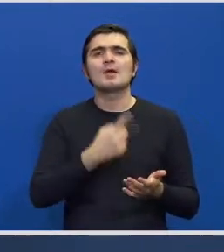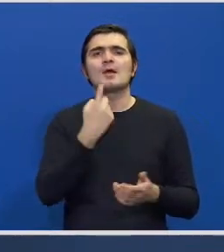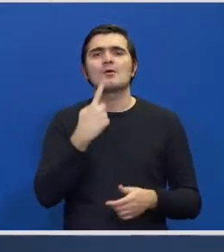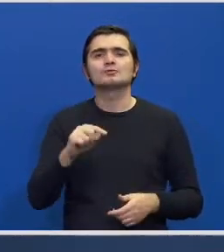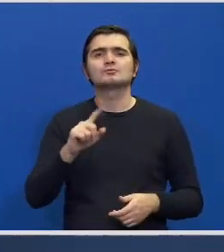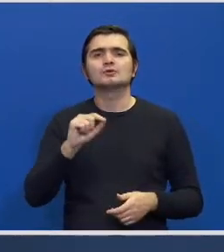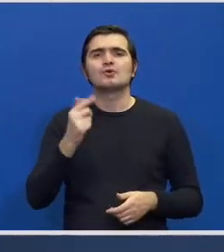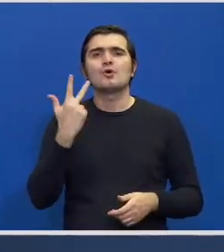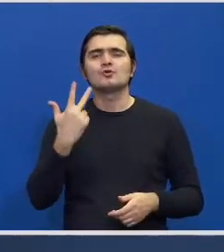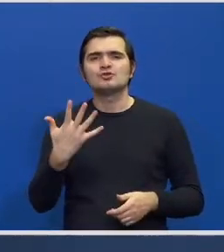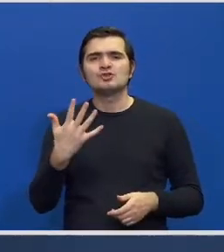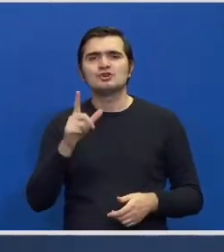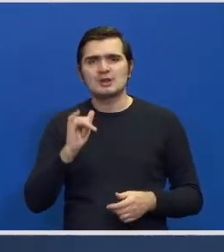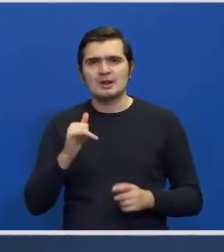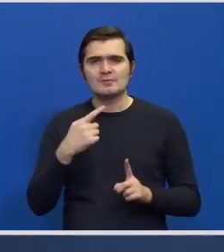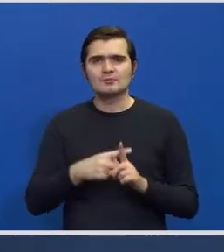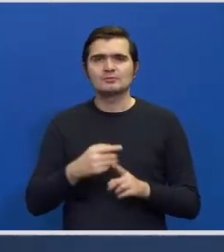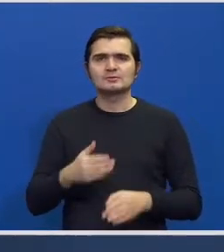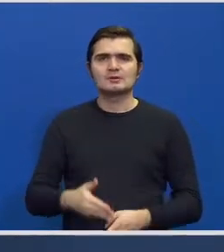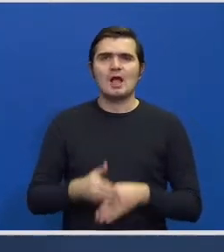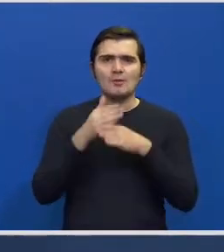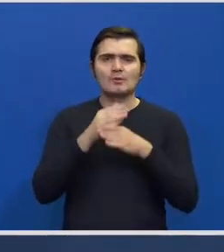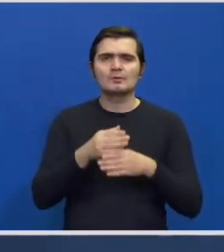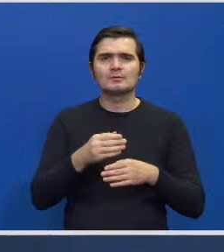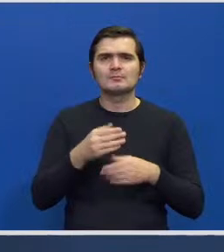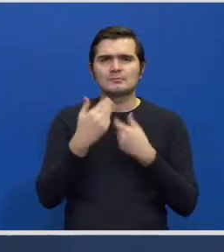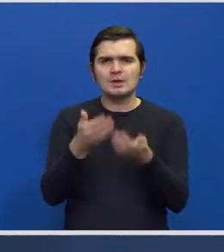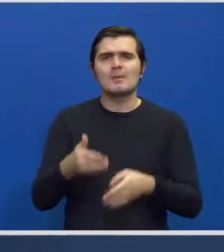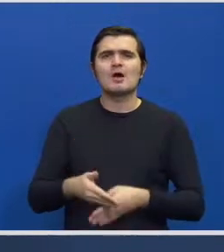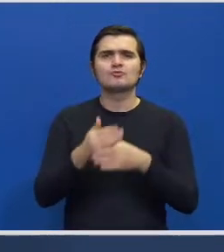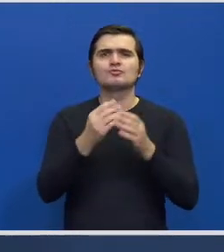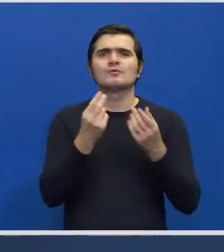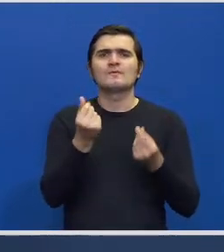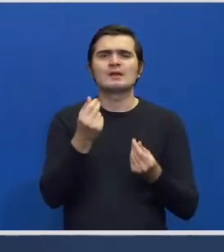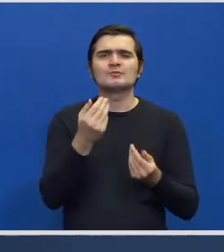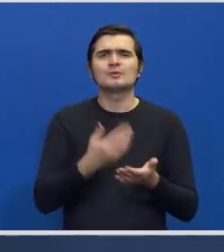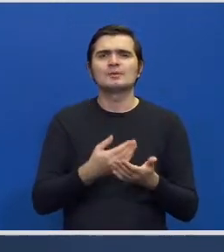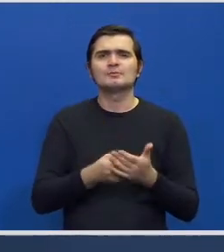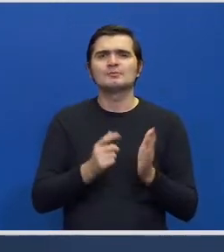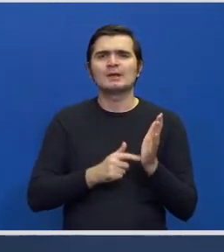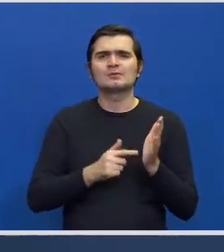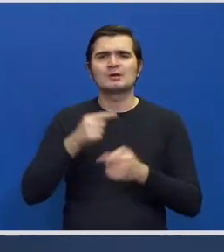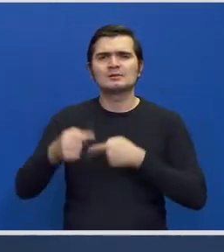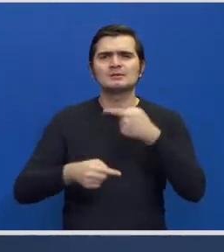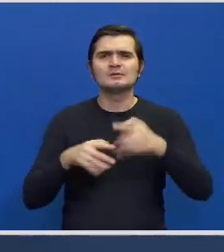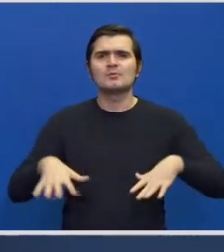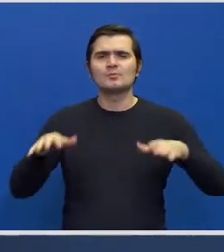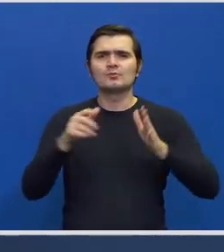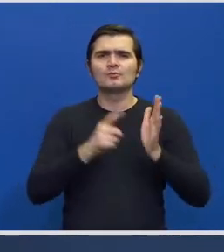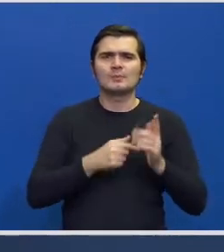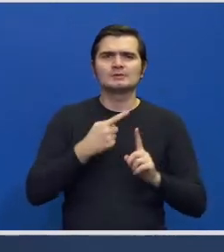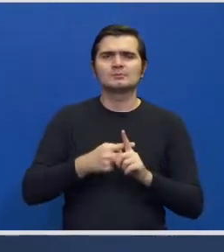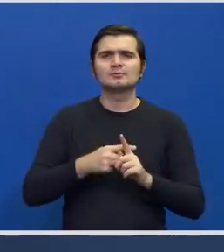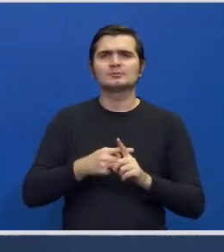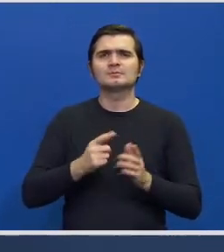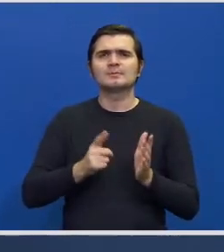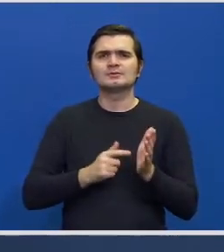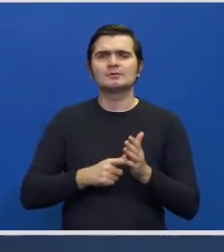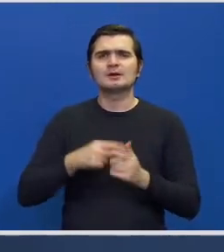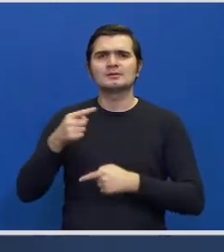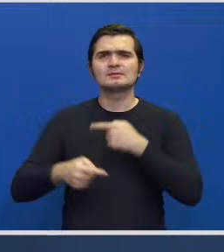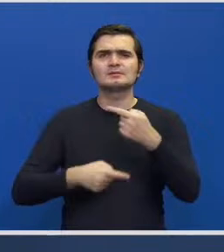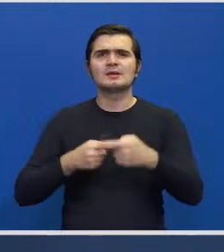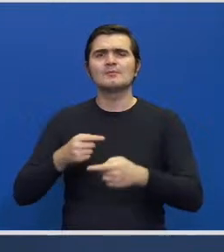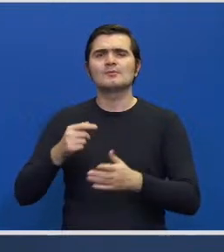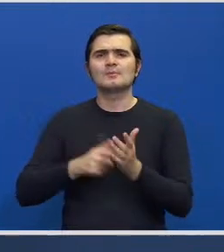1.000 de lei la 1.125 de lei. Acordarea unui ajutor financiar pensionarilor din sistemul public de pensii, pensionarilor din